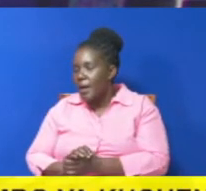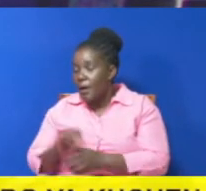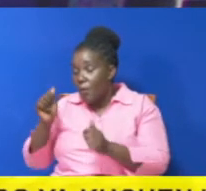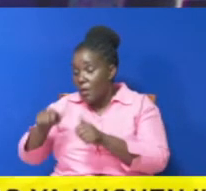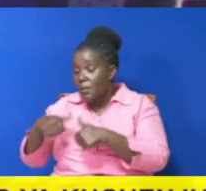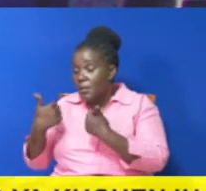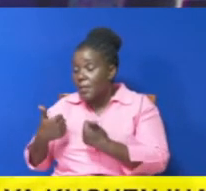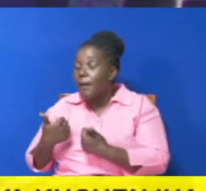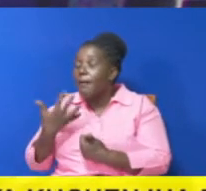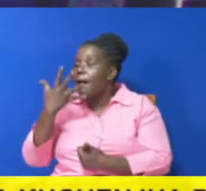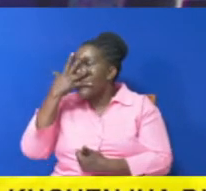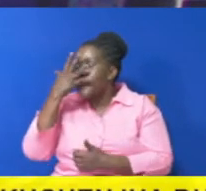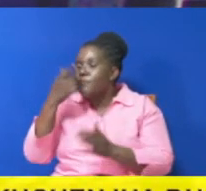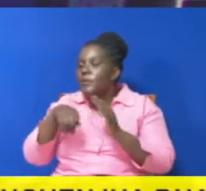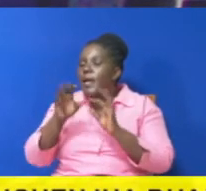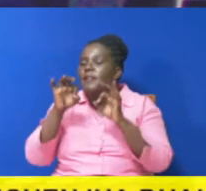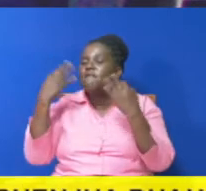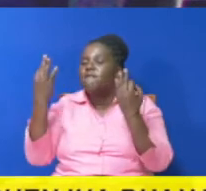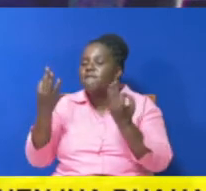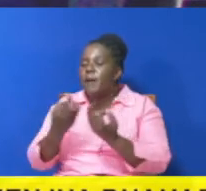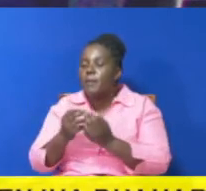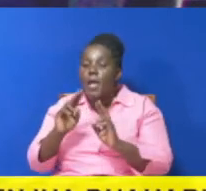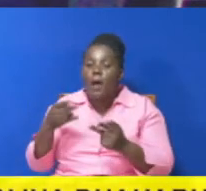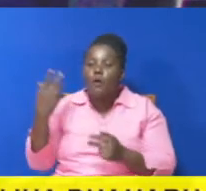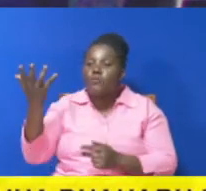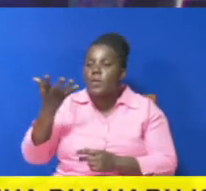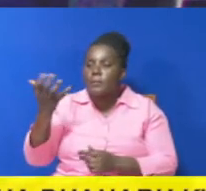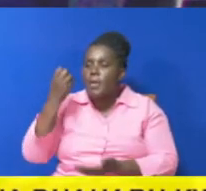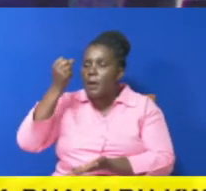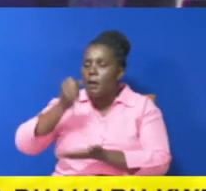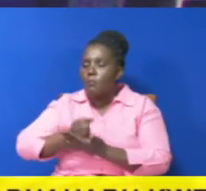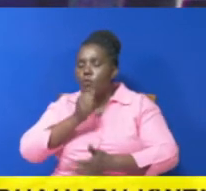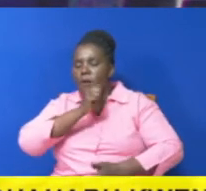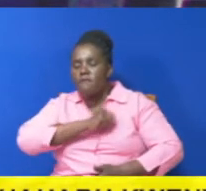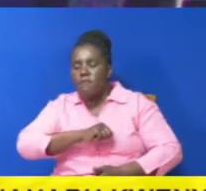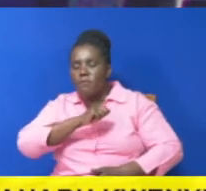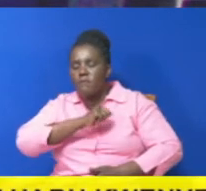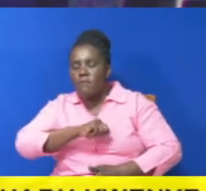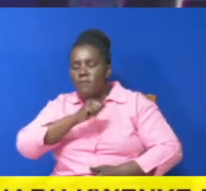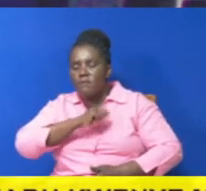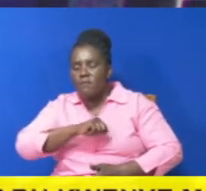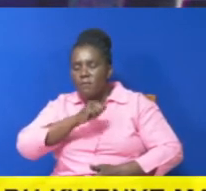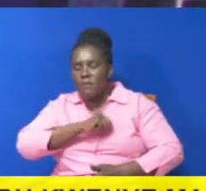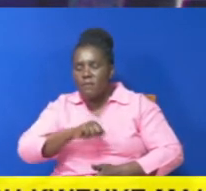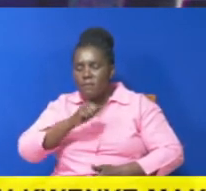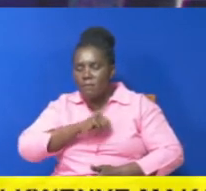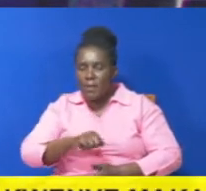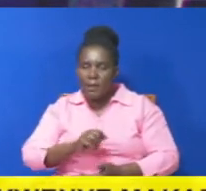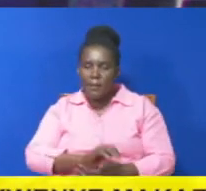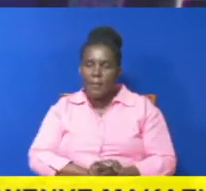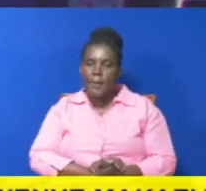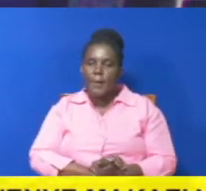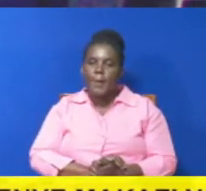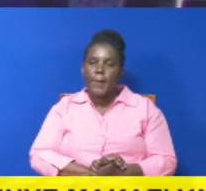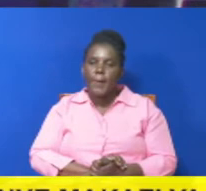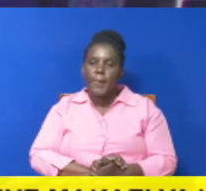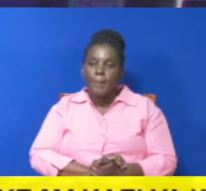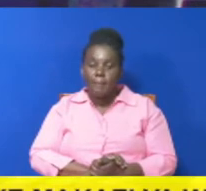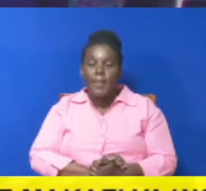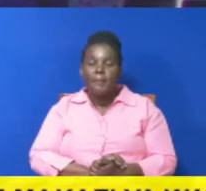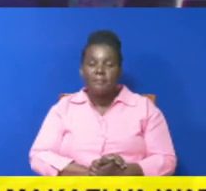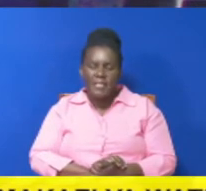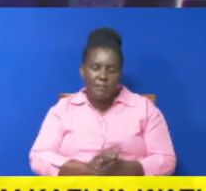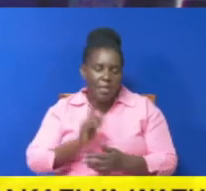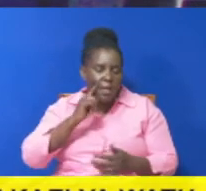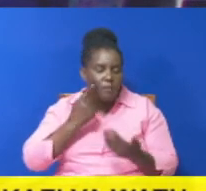baada ya kusikia wamepigwa talaka, hivyo anabaki kuvumilia tu ili aendelee kulea watoto. Hizo ni baadhi